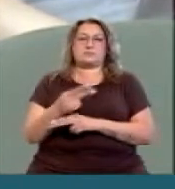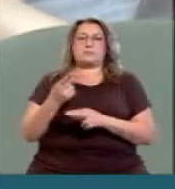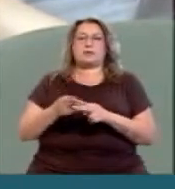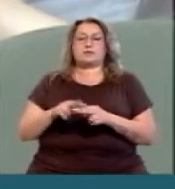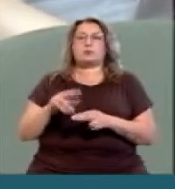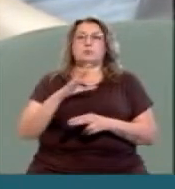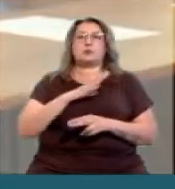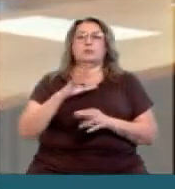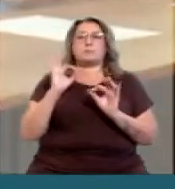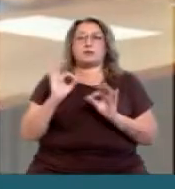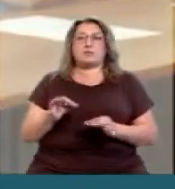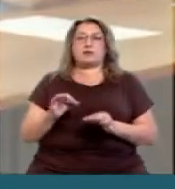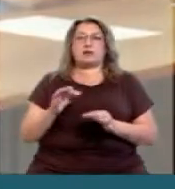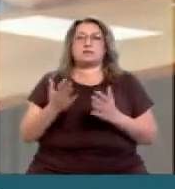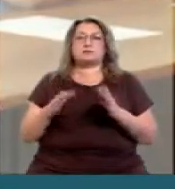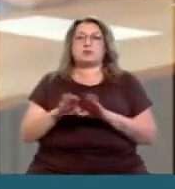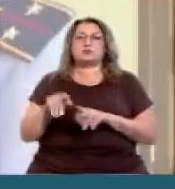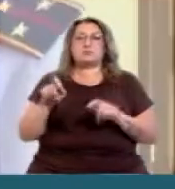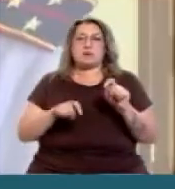қызметкерлері осылай дейді.